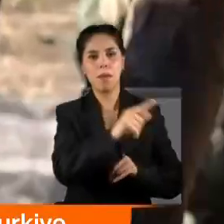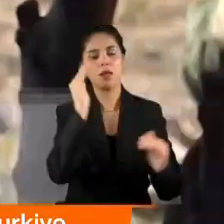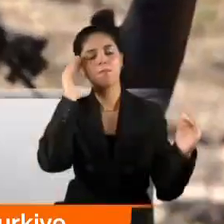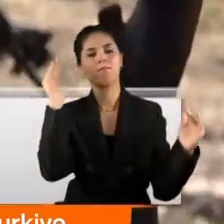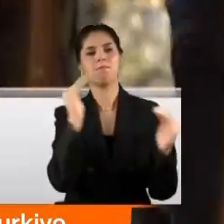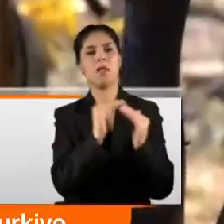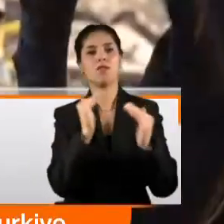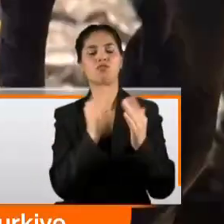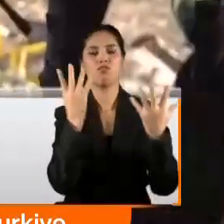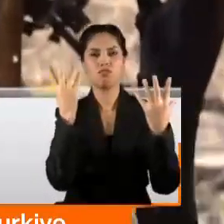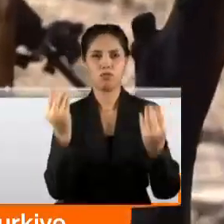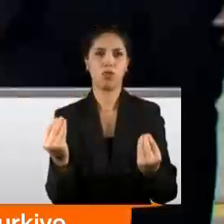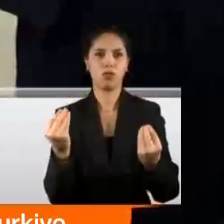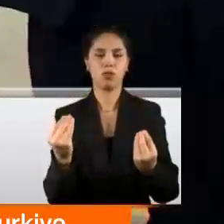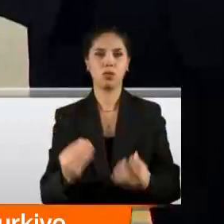anlaştı.